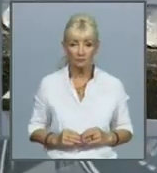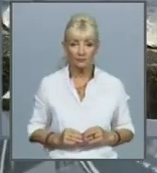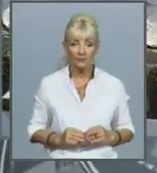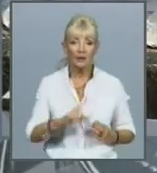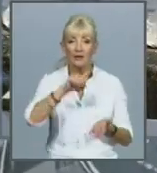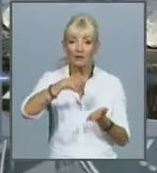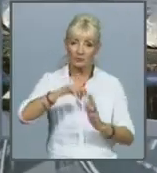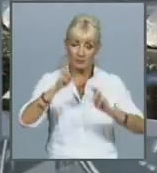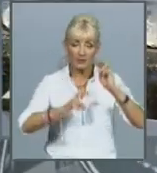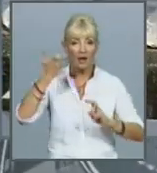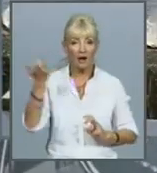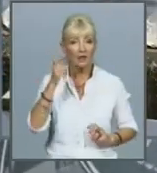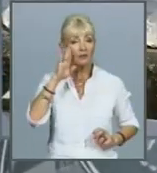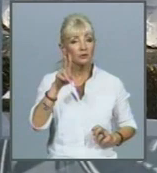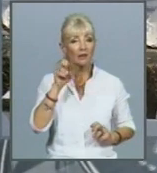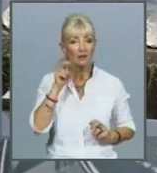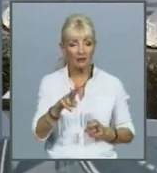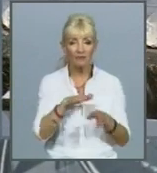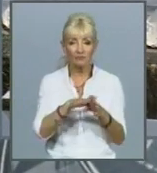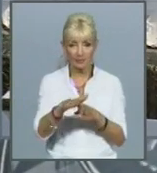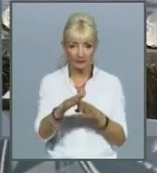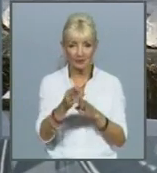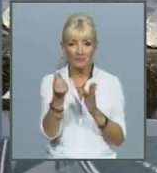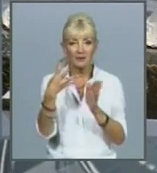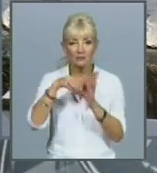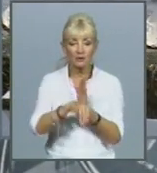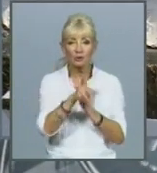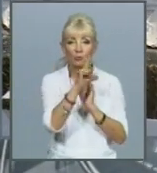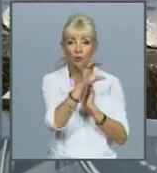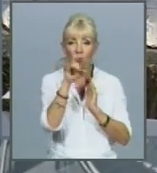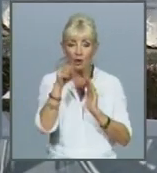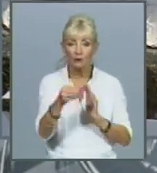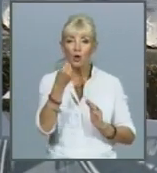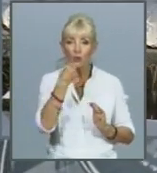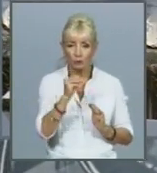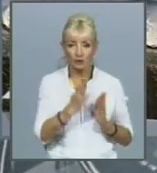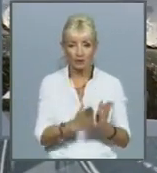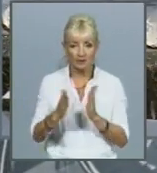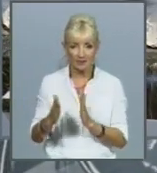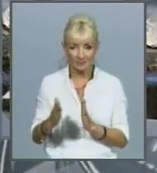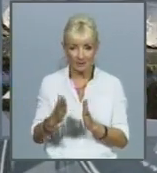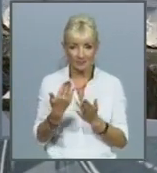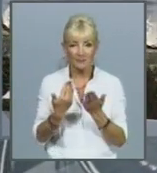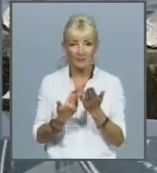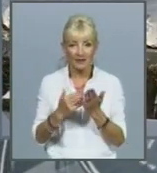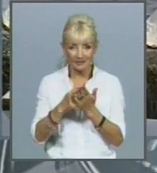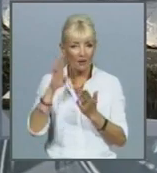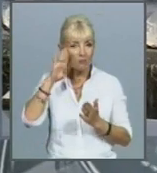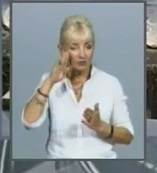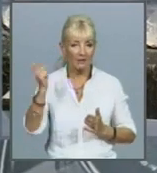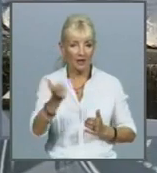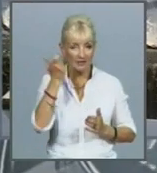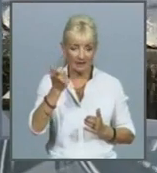Комунальне підприємство «Харківводоканал» реалізує інвестиційний проєкт – удосконалення системи милового господарства